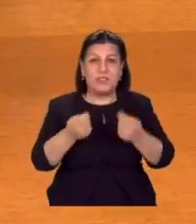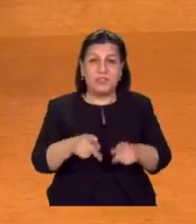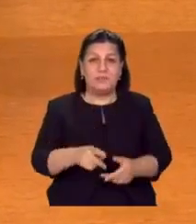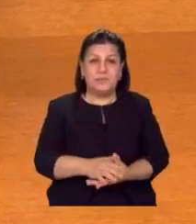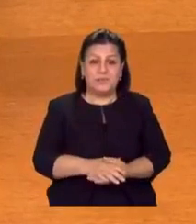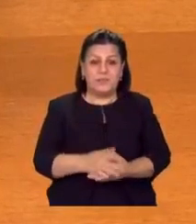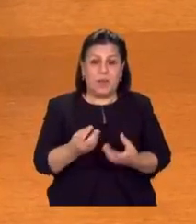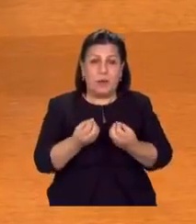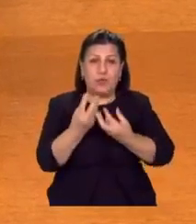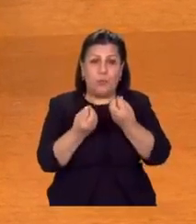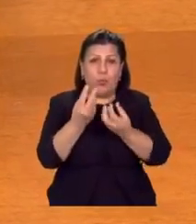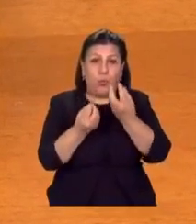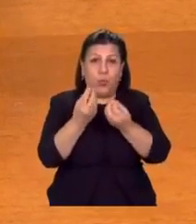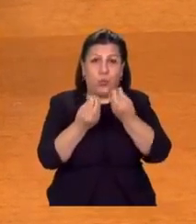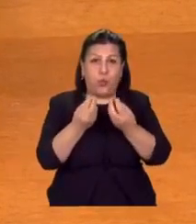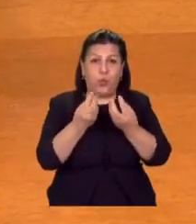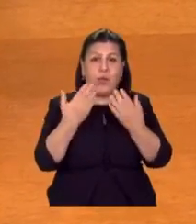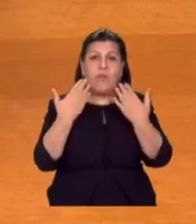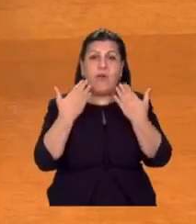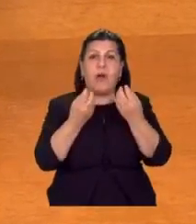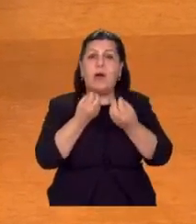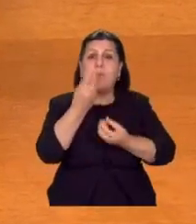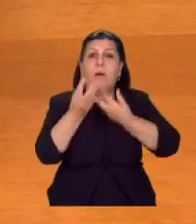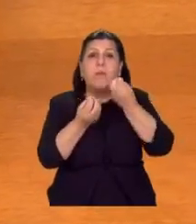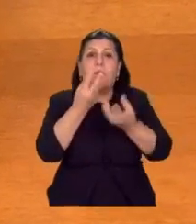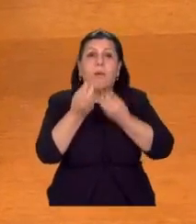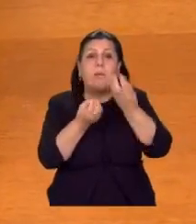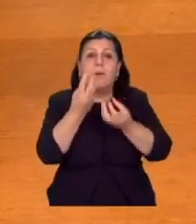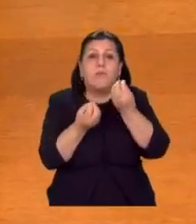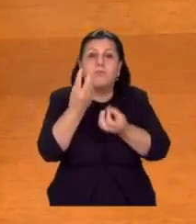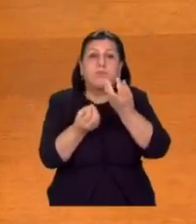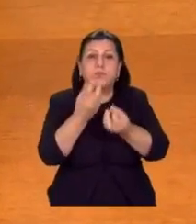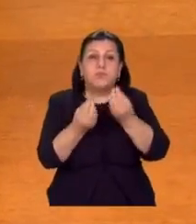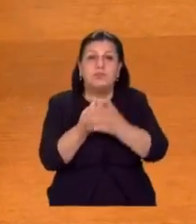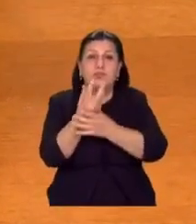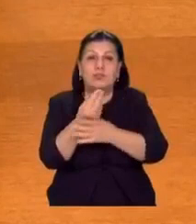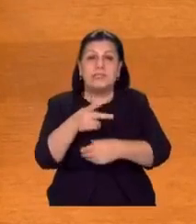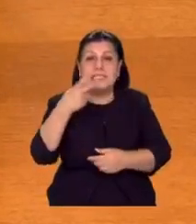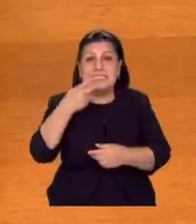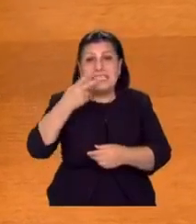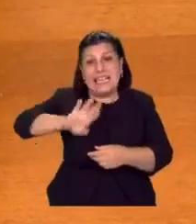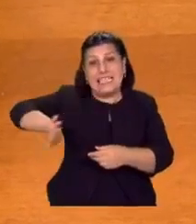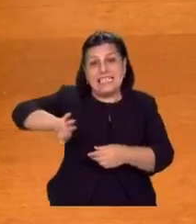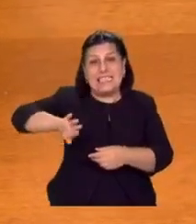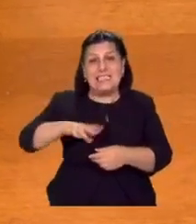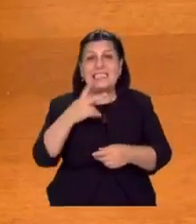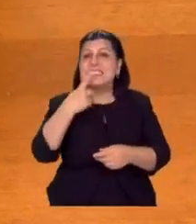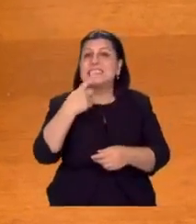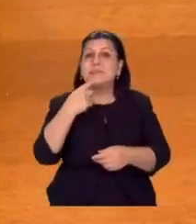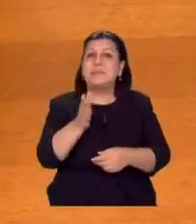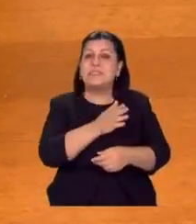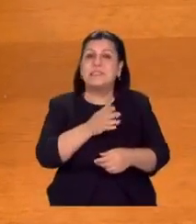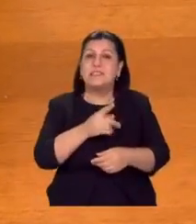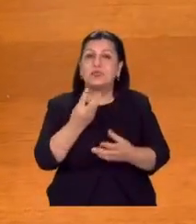tarafta daha çok köpük oluyor Daha çok hava kabartıcı kabartısı çıkıyoruz sarı tarafta kırmızı